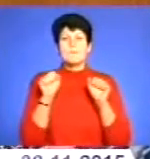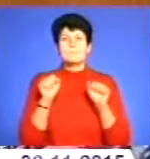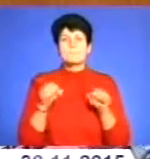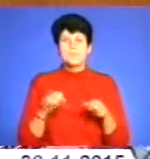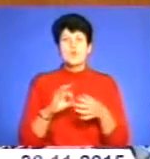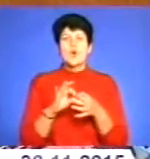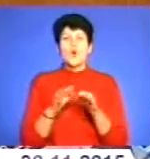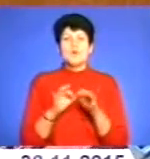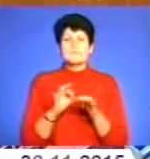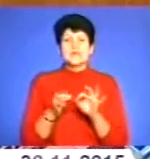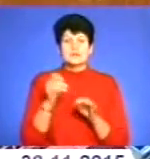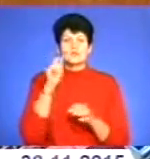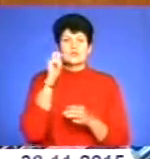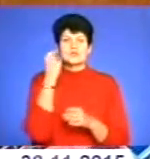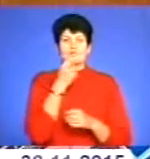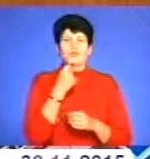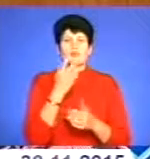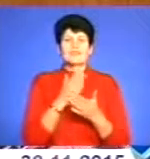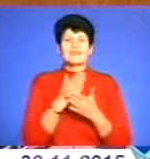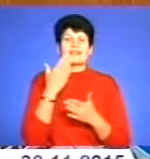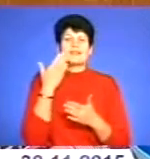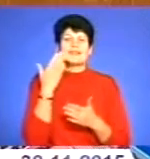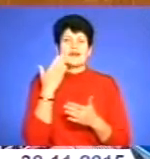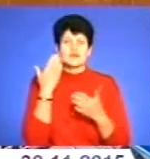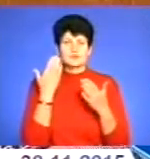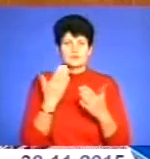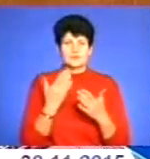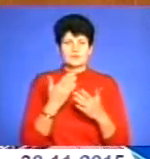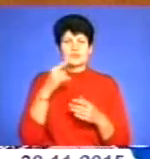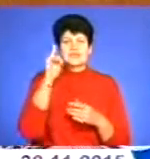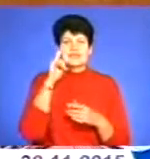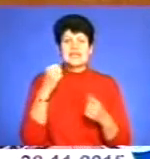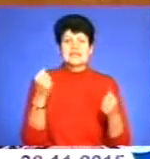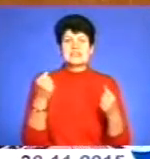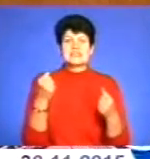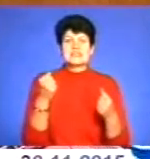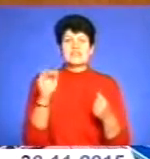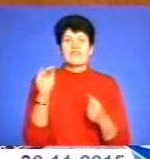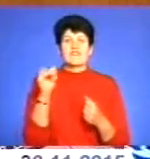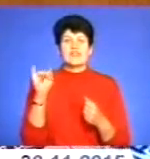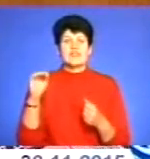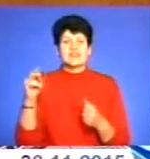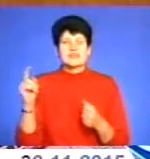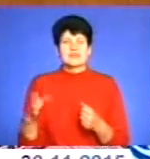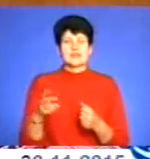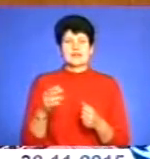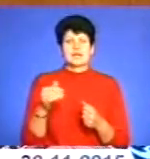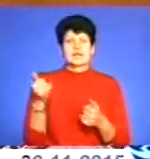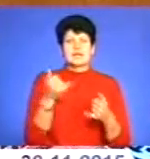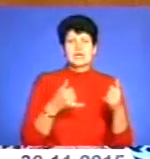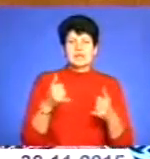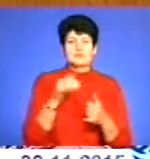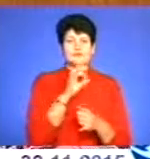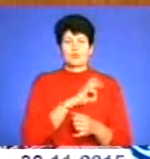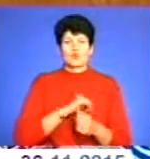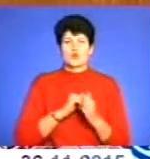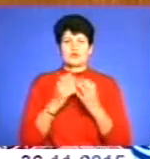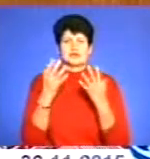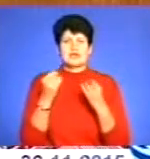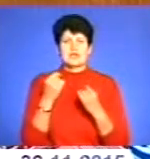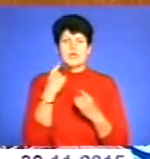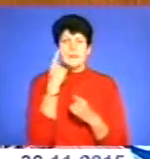олімпіади з української мови, вона є найлегшою, тому що, ну, знання з фізики чи з хімії, ми не застосовуємо їх кожен день. А мову